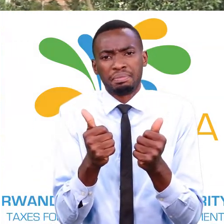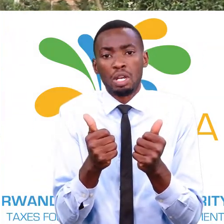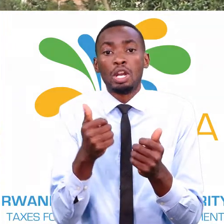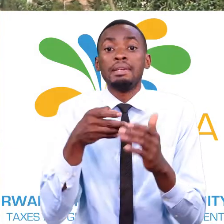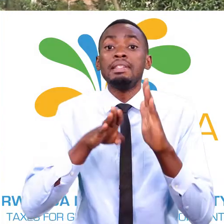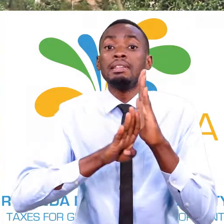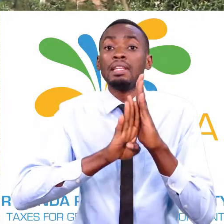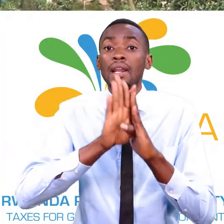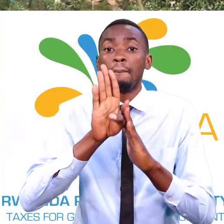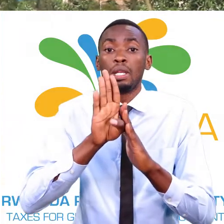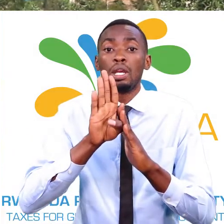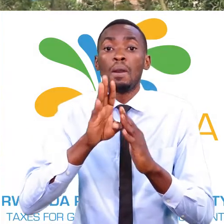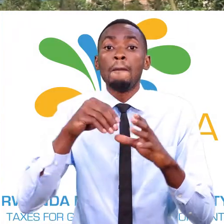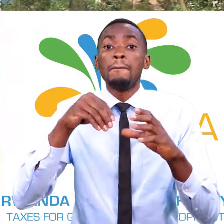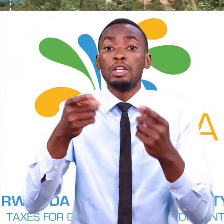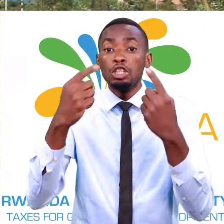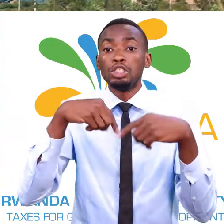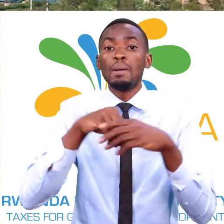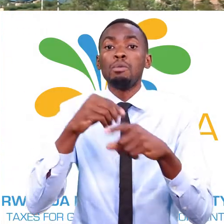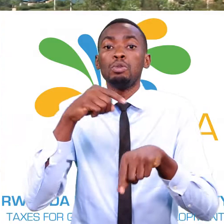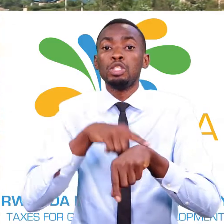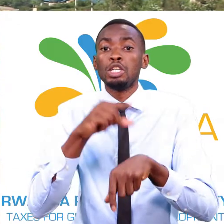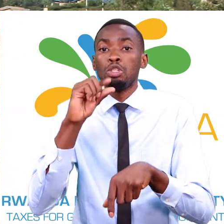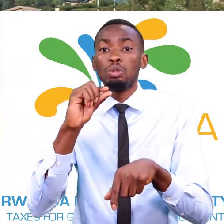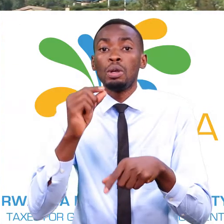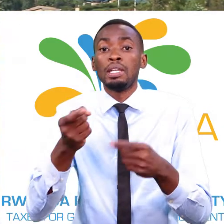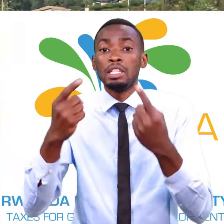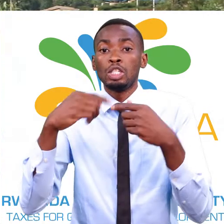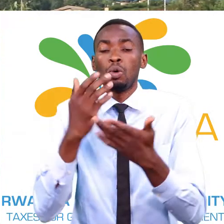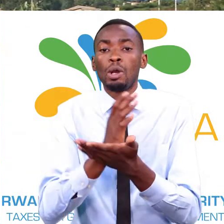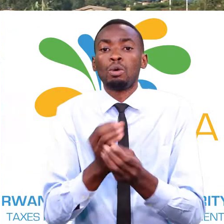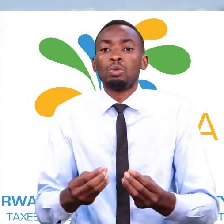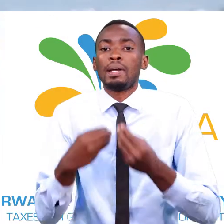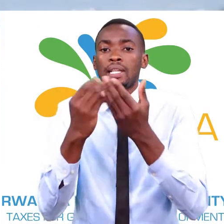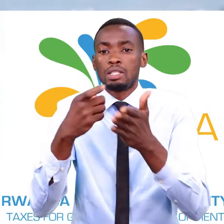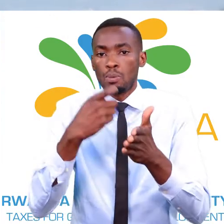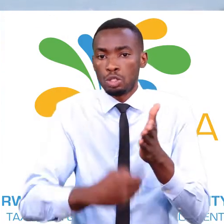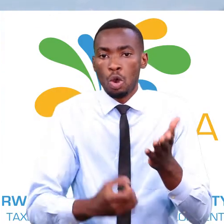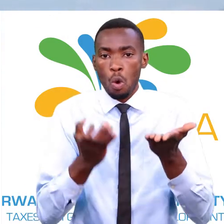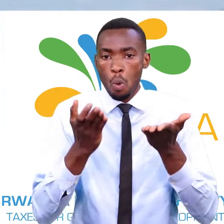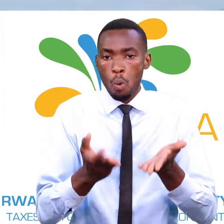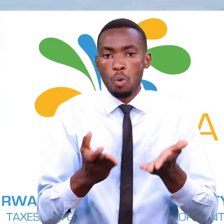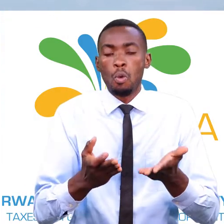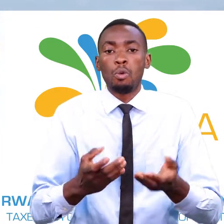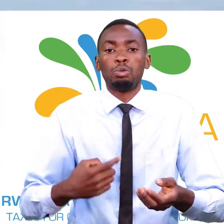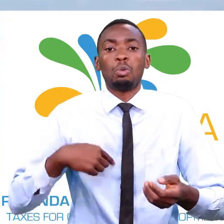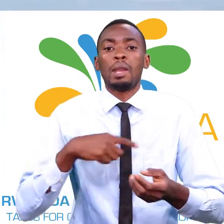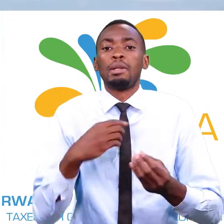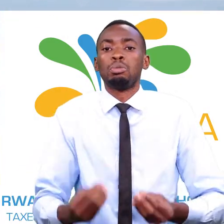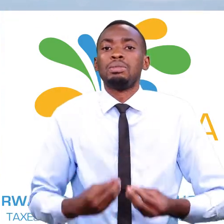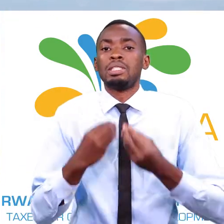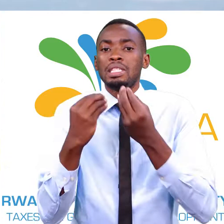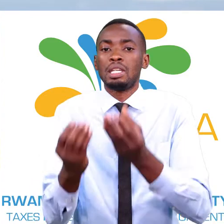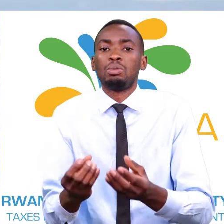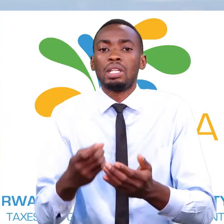asa gutya ni iterambere rije mu gihe gitoya kandi rizanwa n'uko tuba twatanze iyo misoro bivuze ngo ubu noneho tugiye gusora